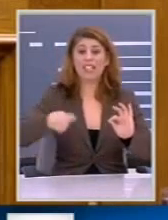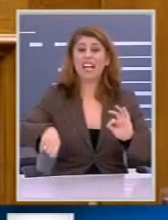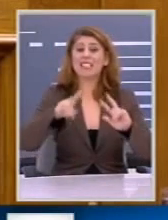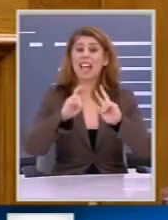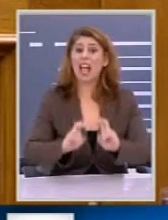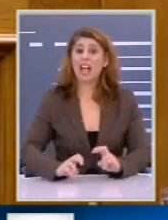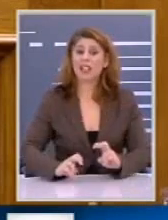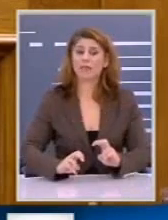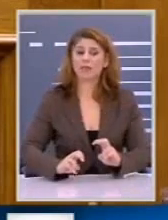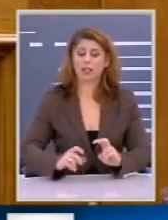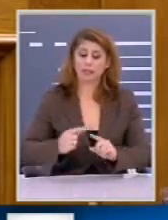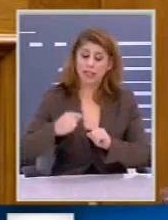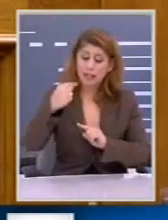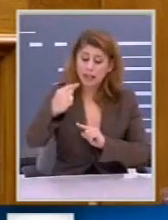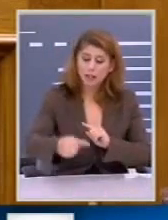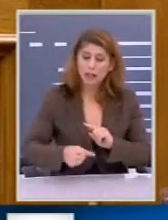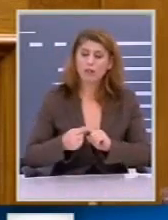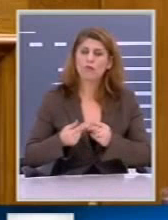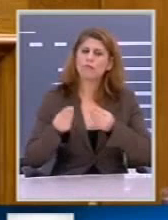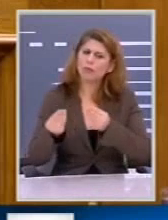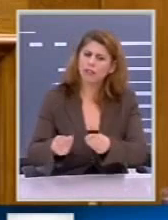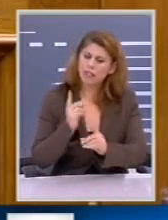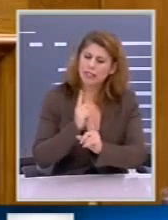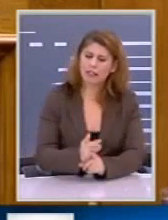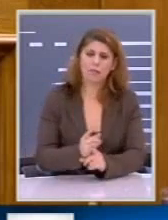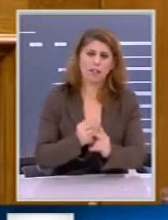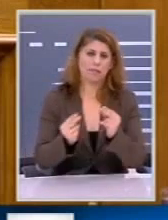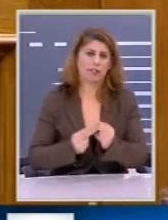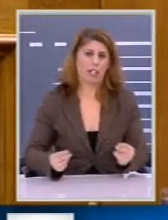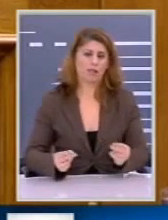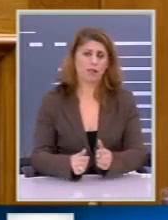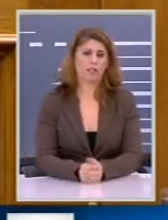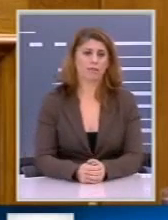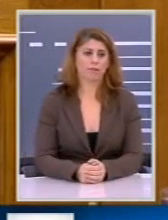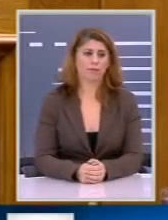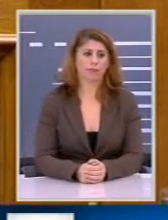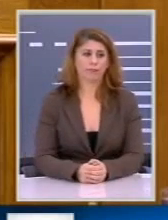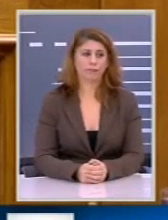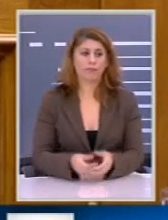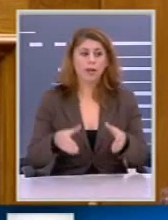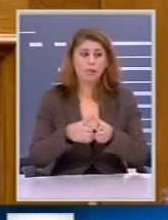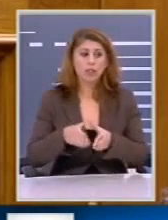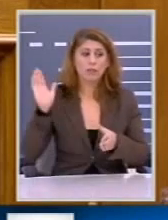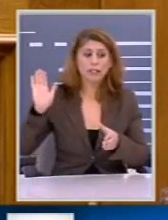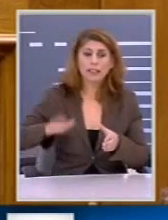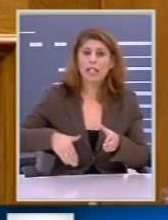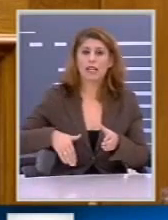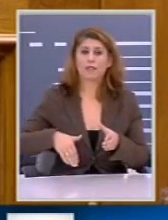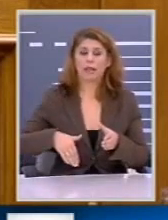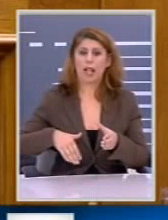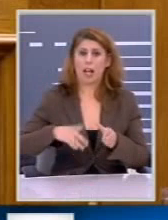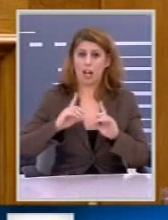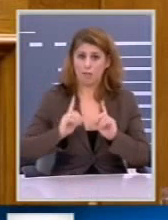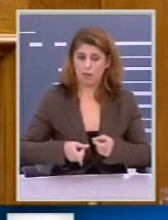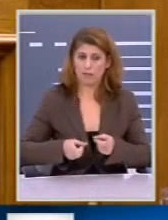ερευνών που θα αποδώσει συγκεκριμένα αποτελέσματα. Η απόφαση που πήρε η Επιτροπή στην τελευταία της συνεδρίαση με συντριπτική πλειοψηφία